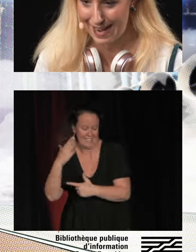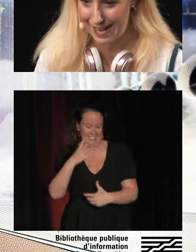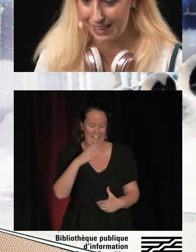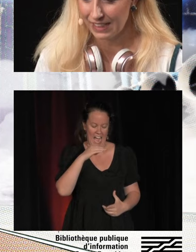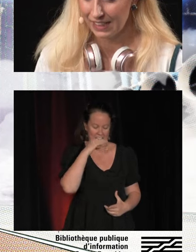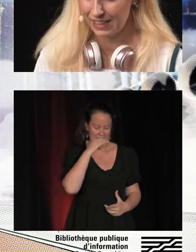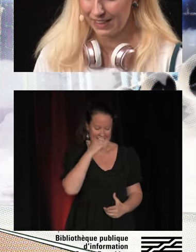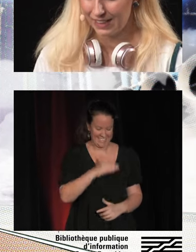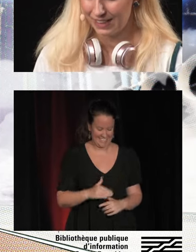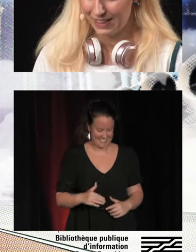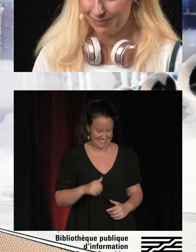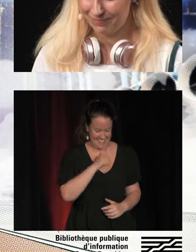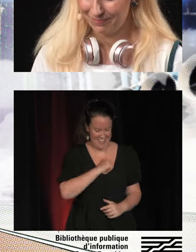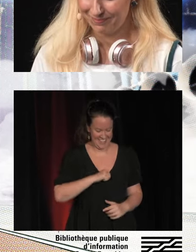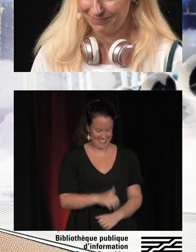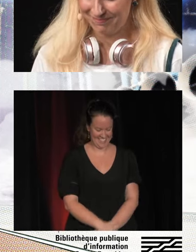là !